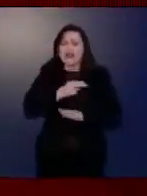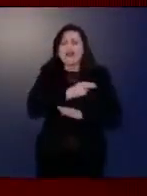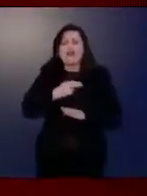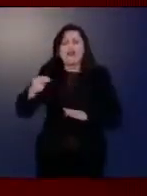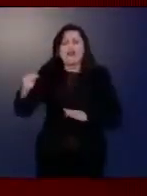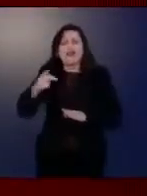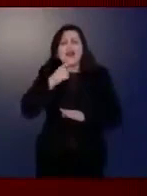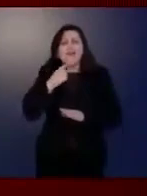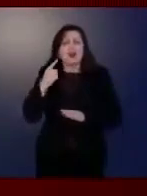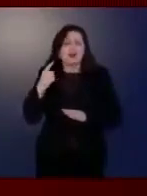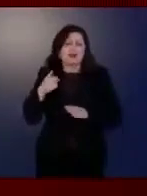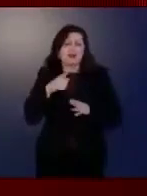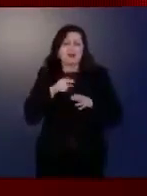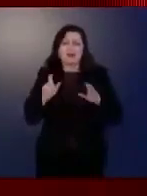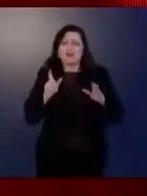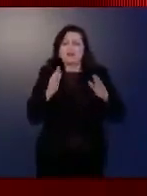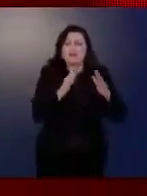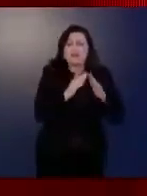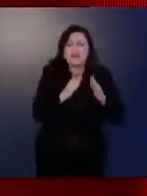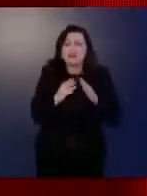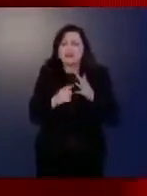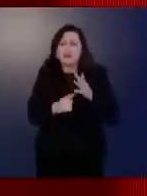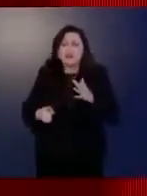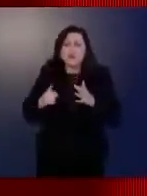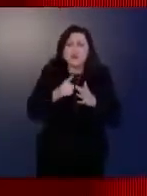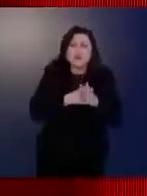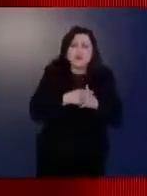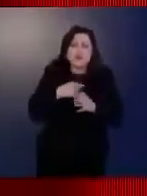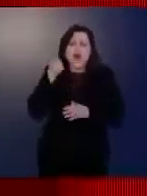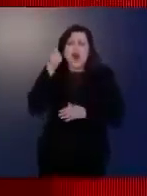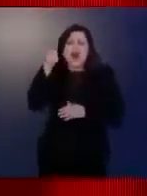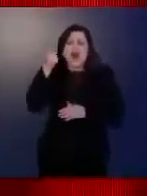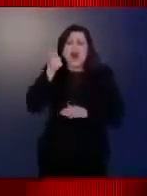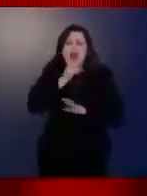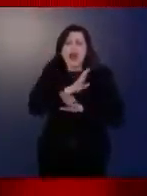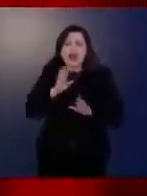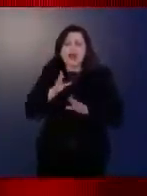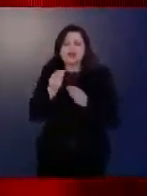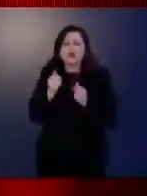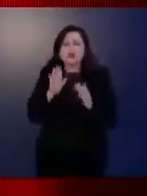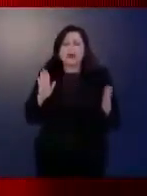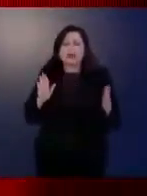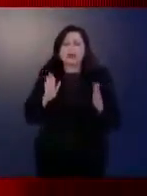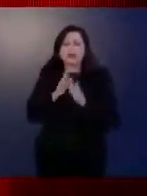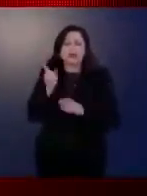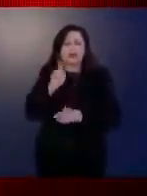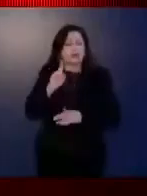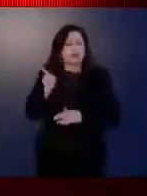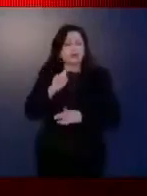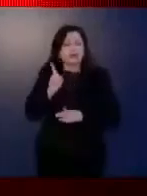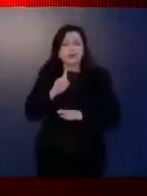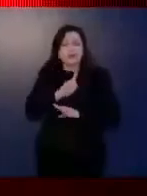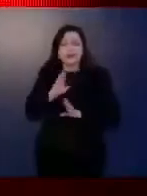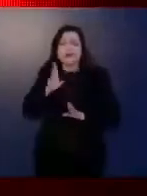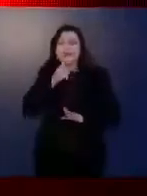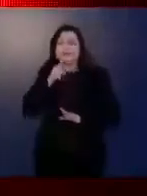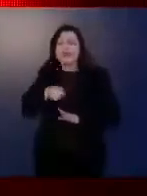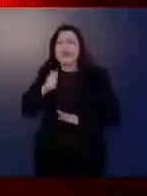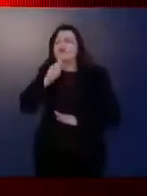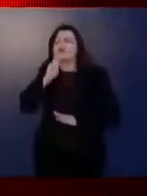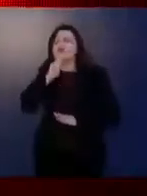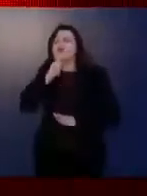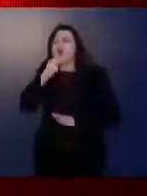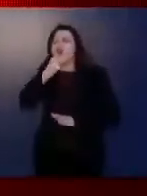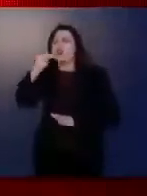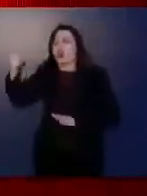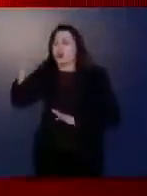των επιχειρήσεων και το πώς αντιμετωπίζεται δεν είναι τεχνοκρατικό θέμα. Είναι βαθύτατα πολιτικό.